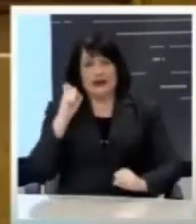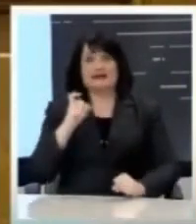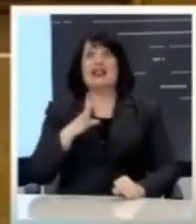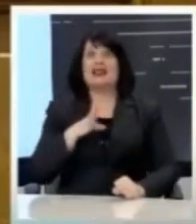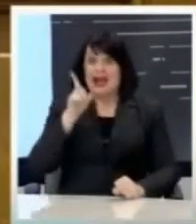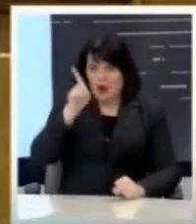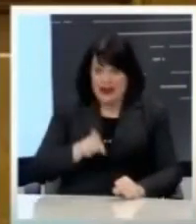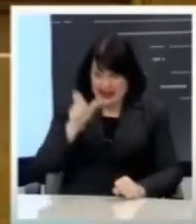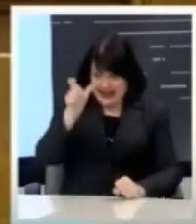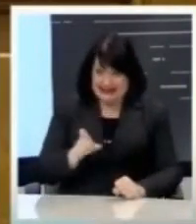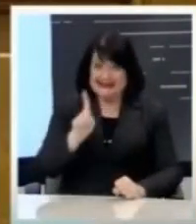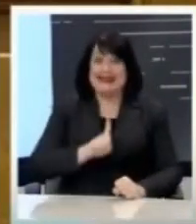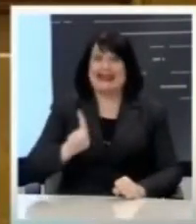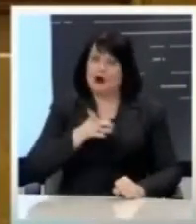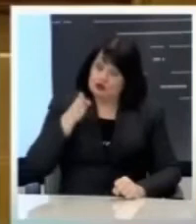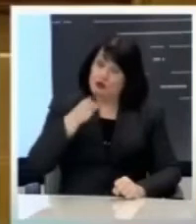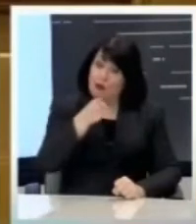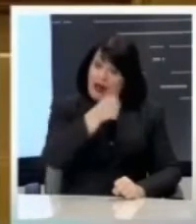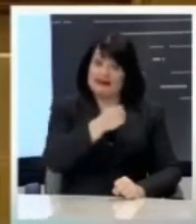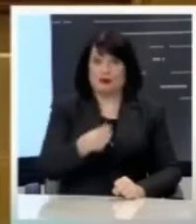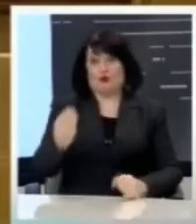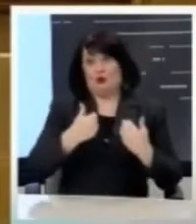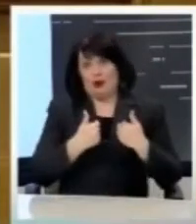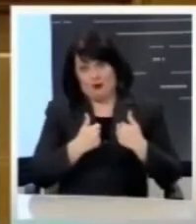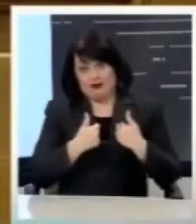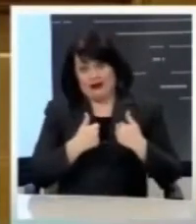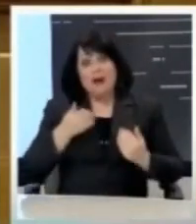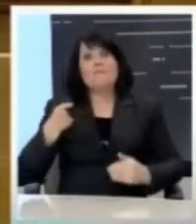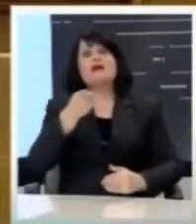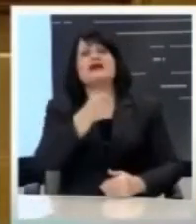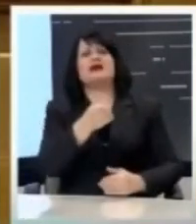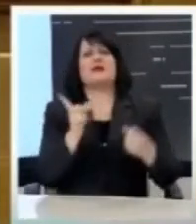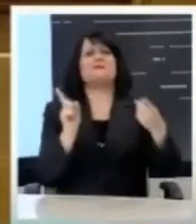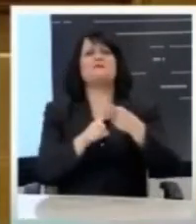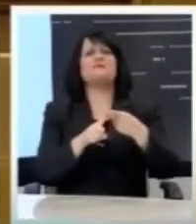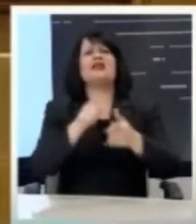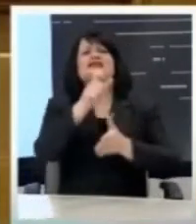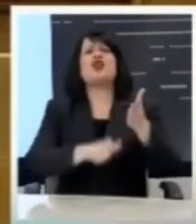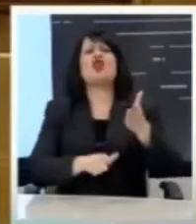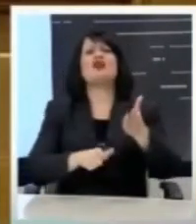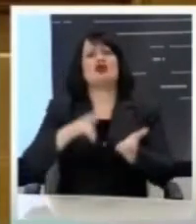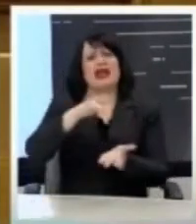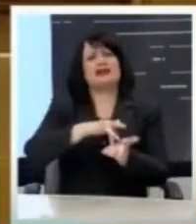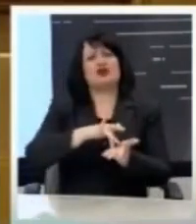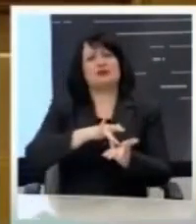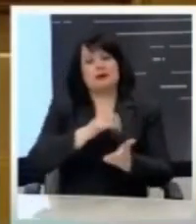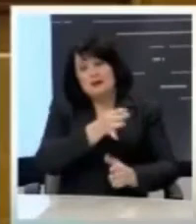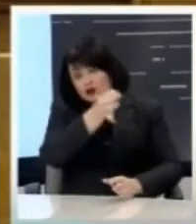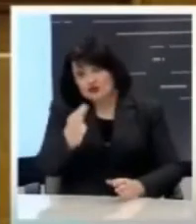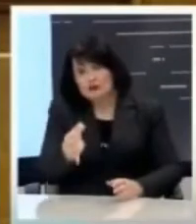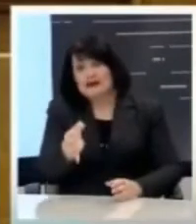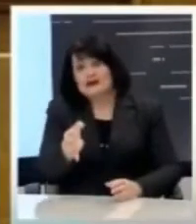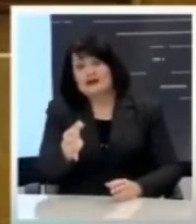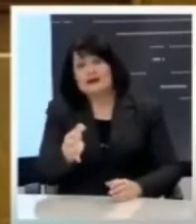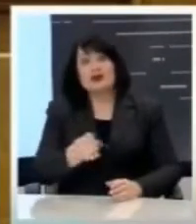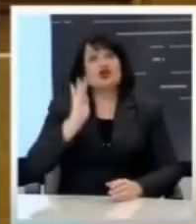που κυκλοφορείτε πιο πολύ από μένα, να συναντήσετε έναν ξενοδόχο στο κέντρο, να σας πει τι